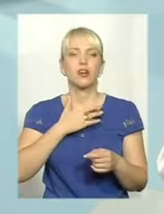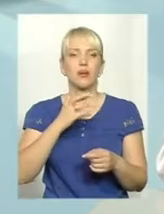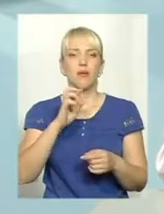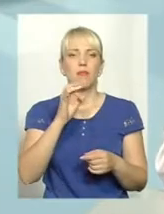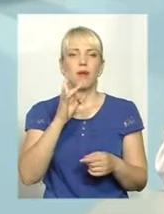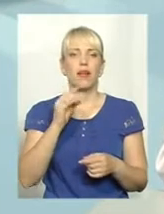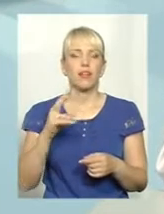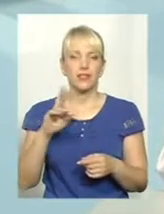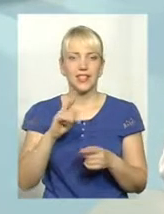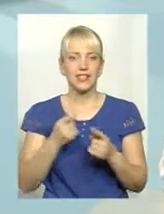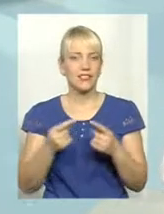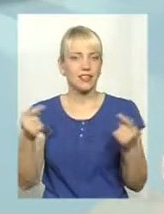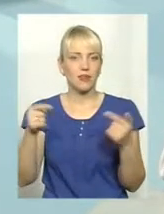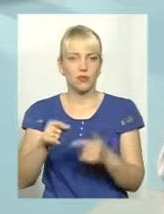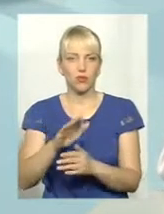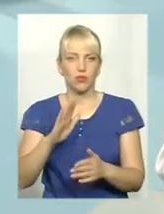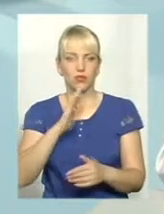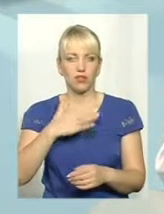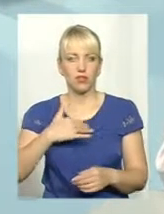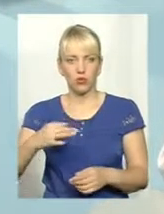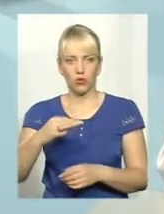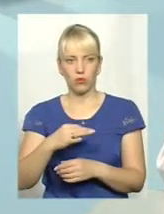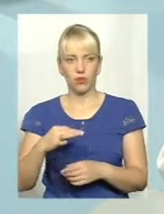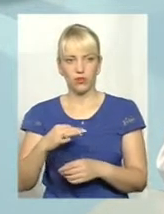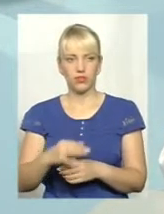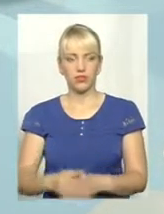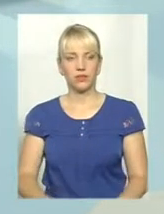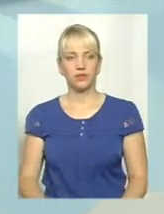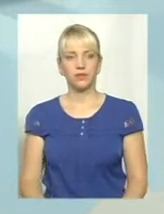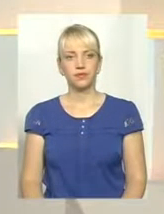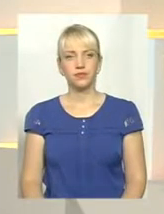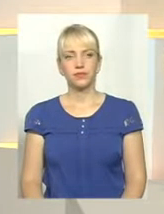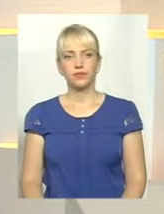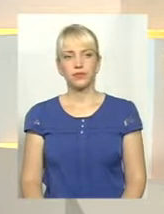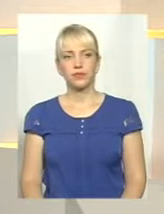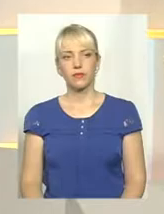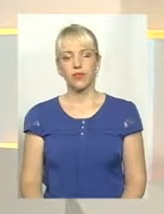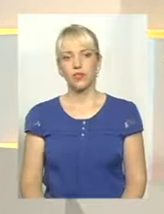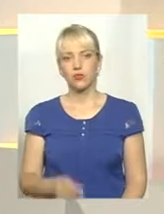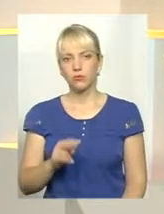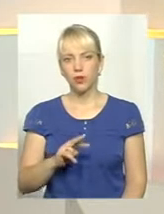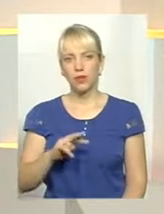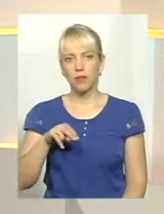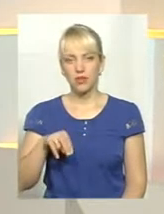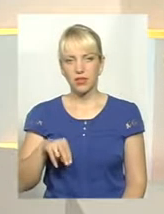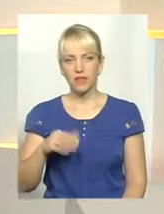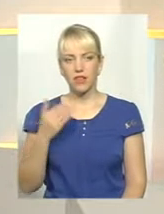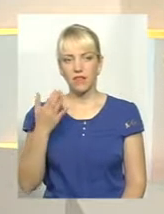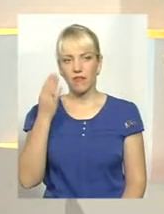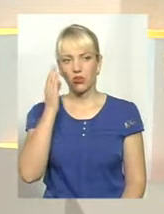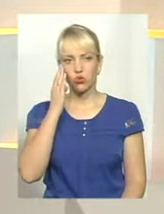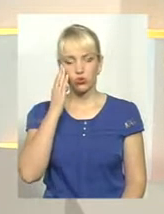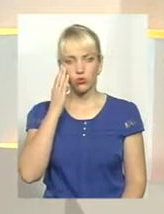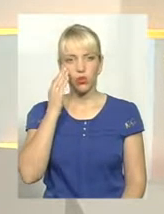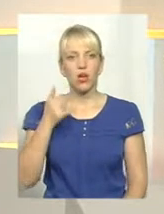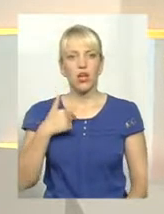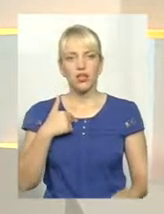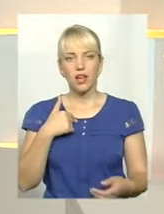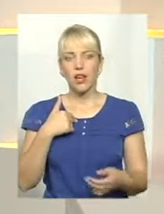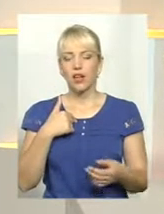пов'язане з тим брендом, який буде. Адже ну, ми можемо там, умовно кажучи, якусь грушку намалювати, ми скажемо, що це наш бренд. Ну, але ж воно не